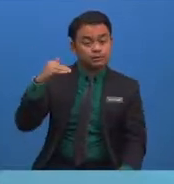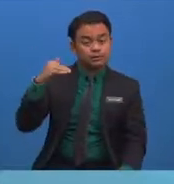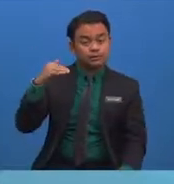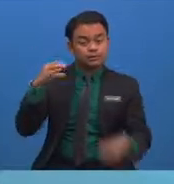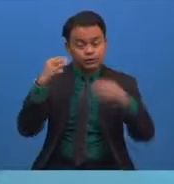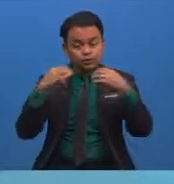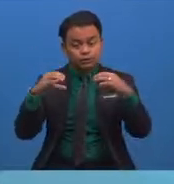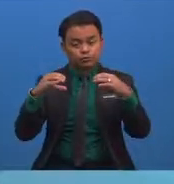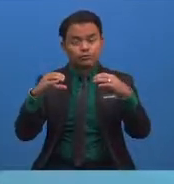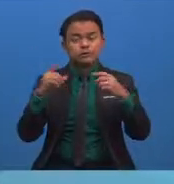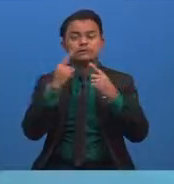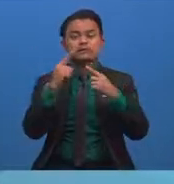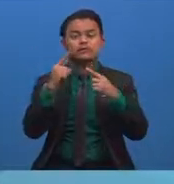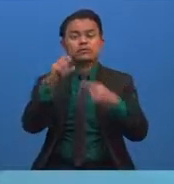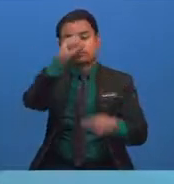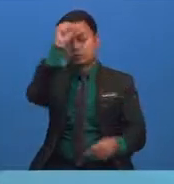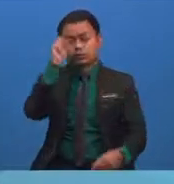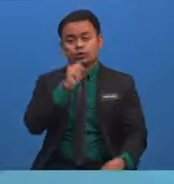soalan.